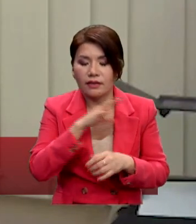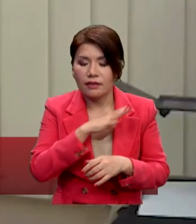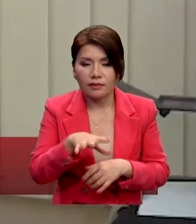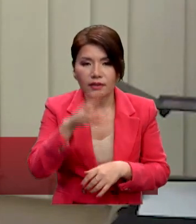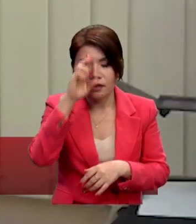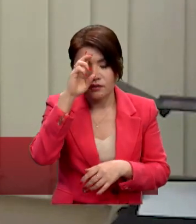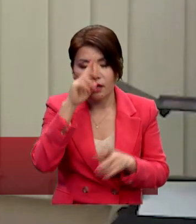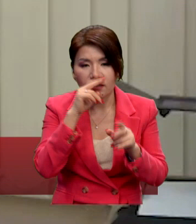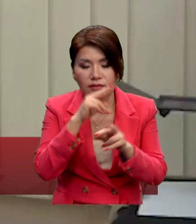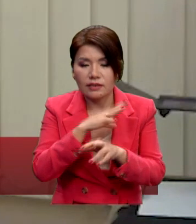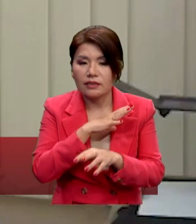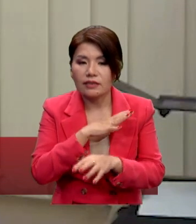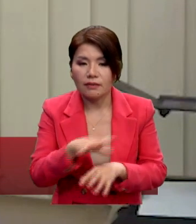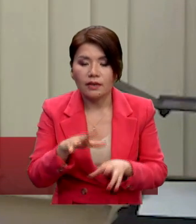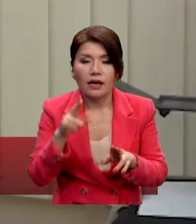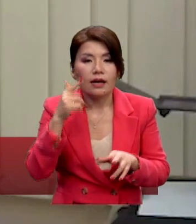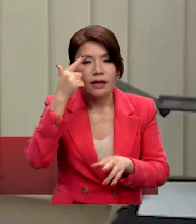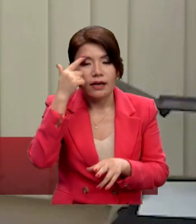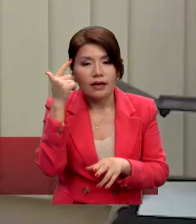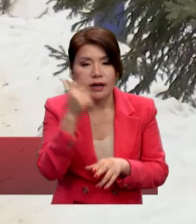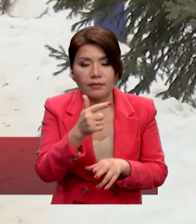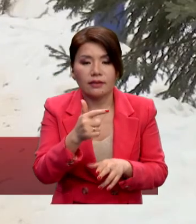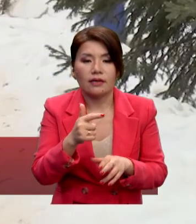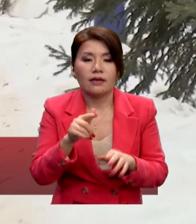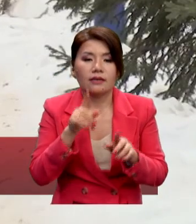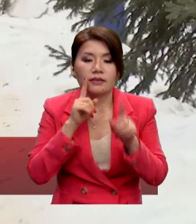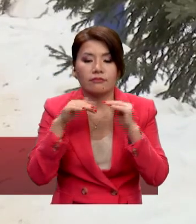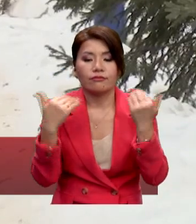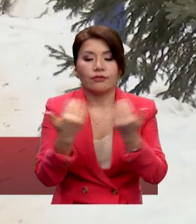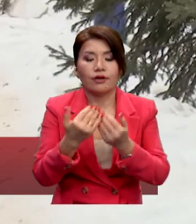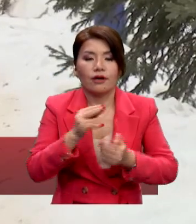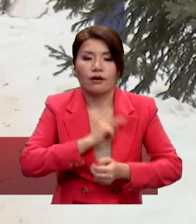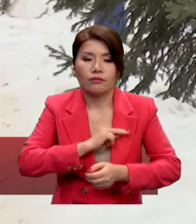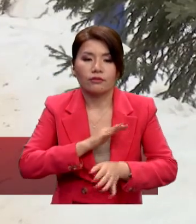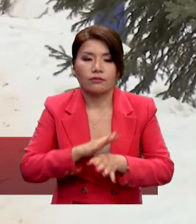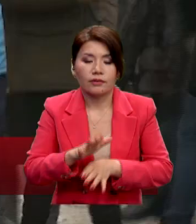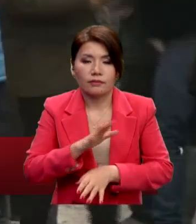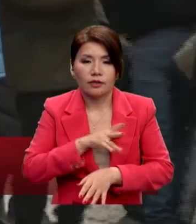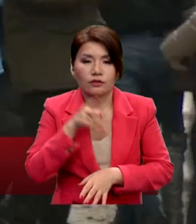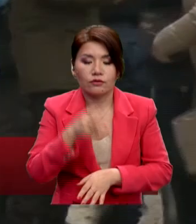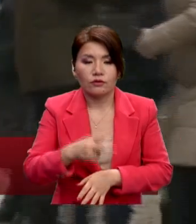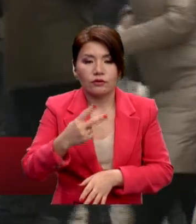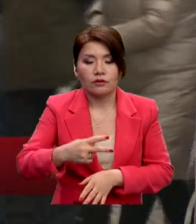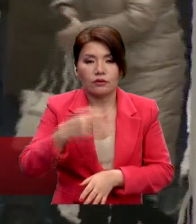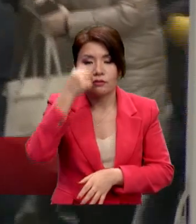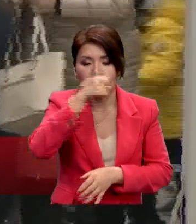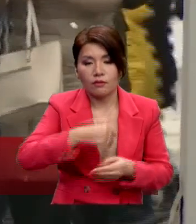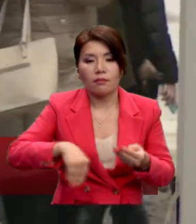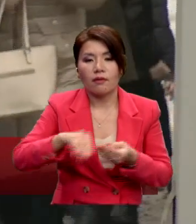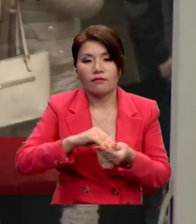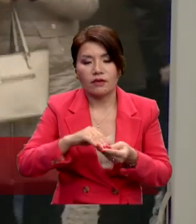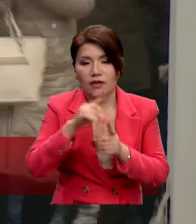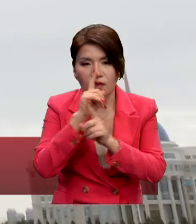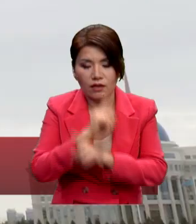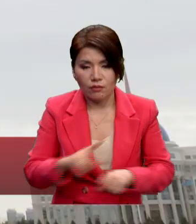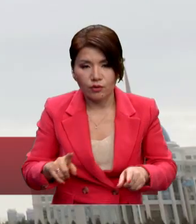планированиях бюджетов, чтобы грамотно работали маслихаты. Ошибок 2022-го Казахстан в следующем году повторять не